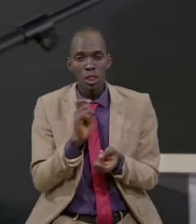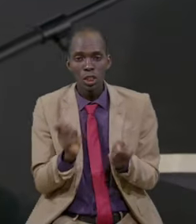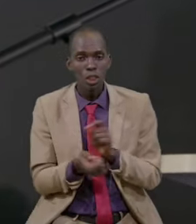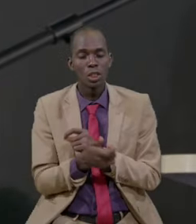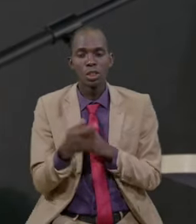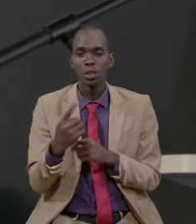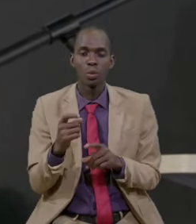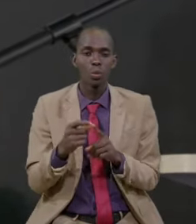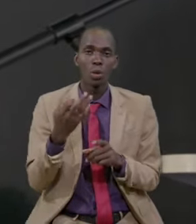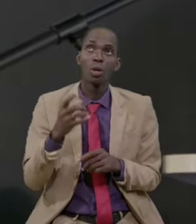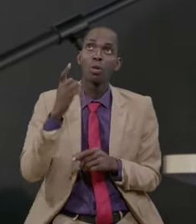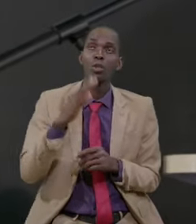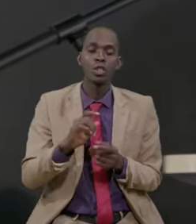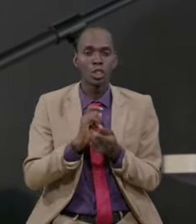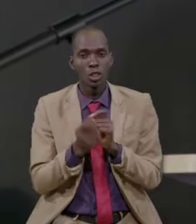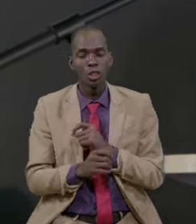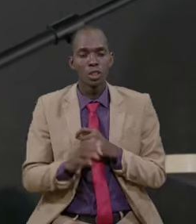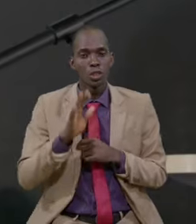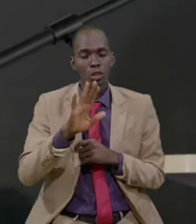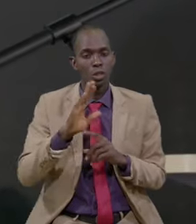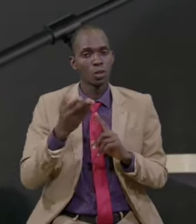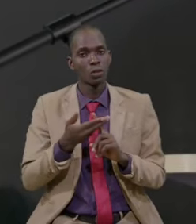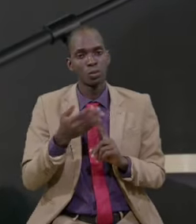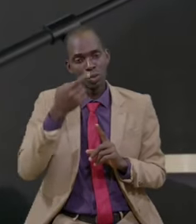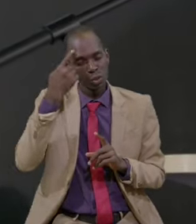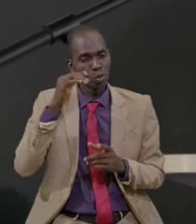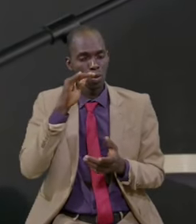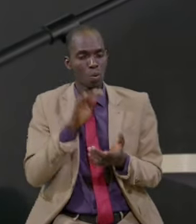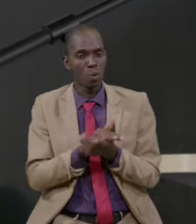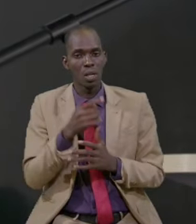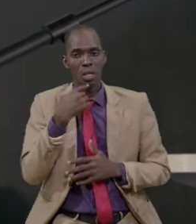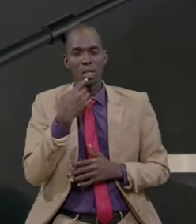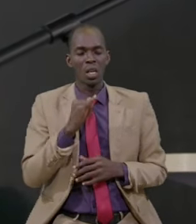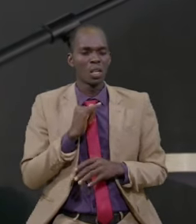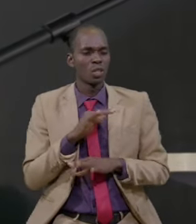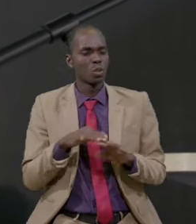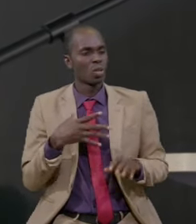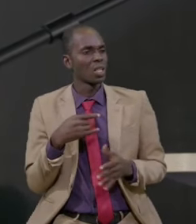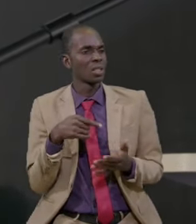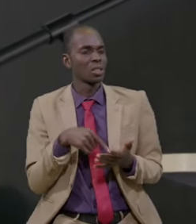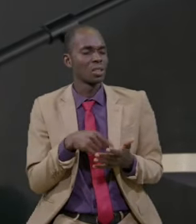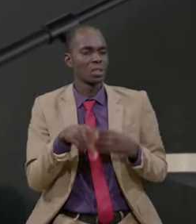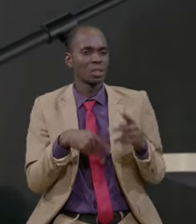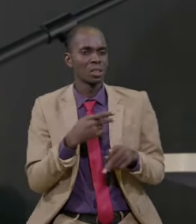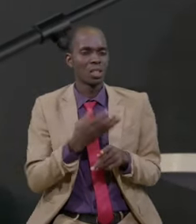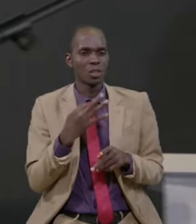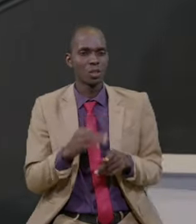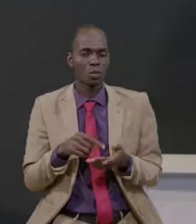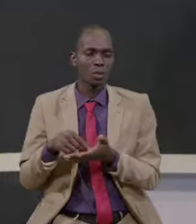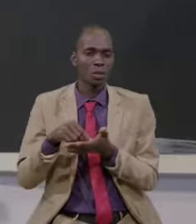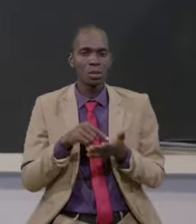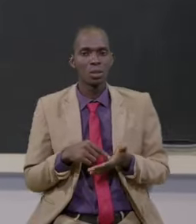Dieu. Changez votre conviction. Parce que votre femme a dit, je n'aime pas ce type de conviction. Je n'aime pas ce